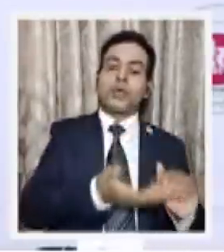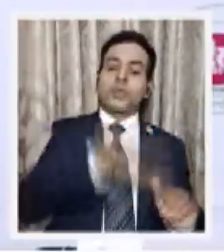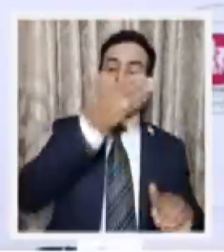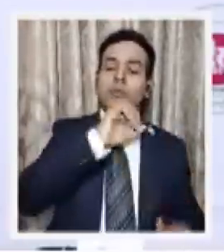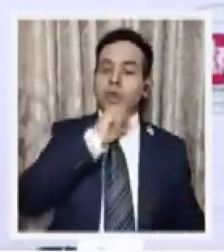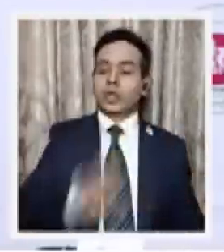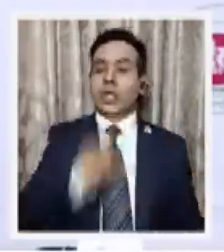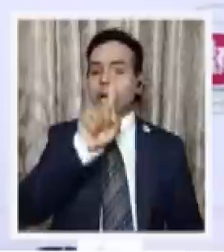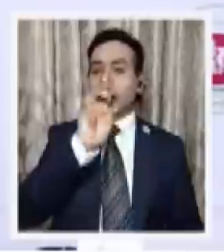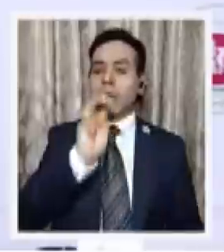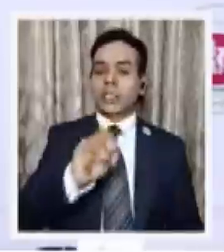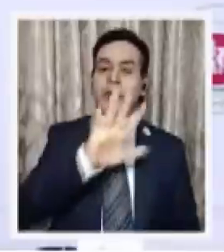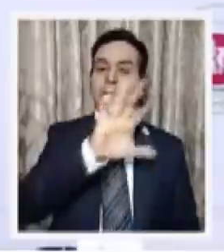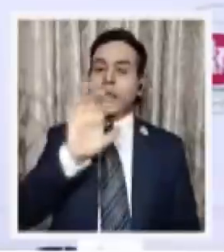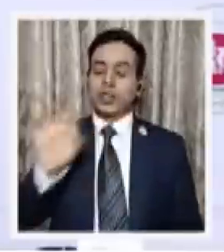1,599 জন।